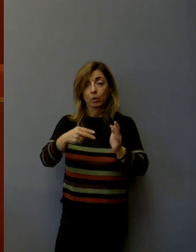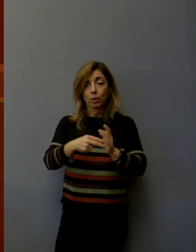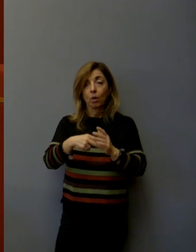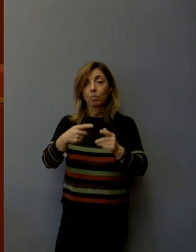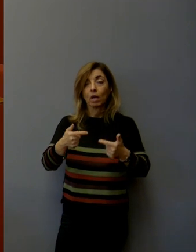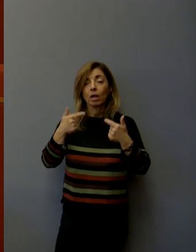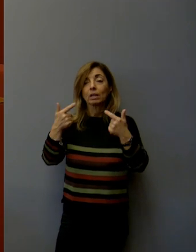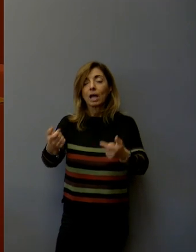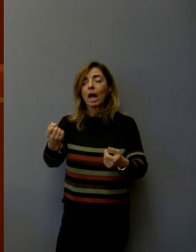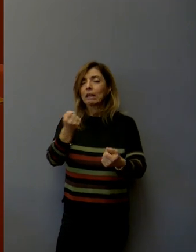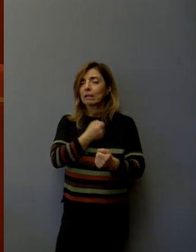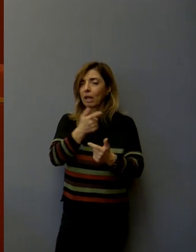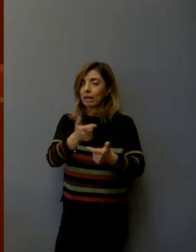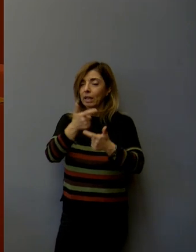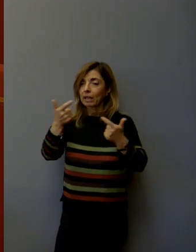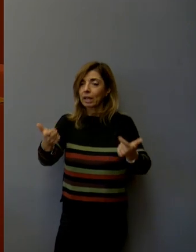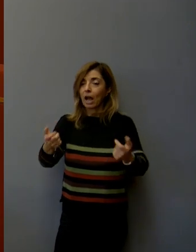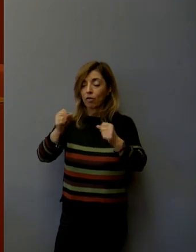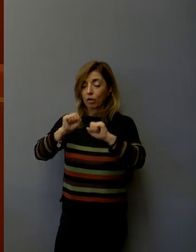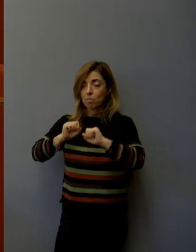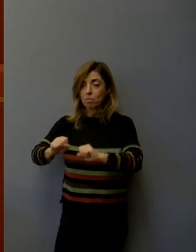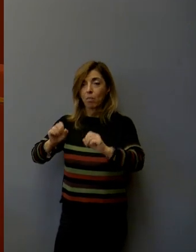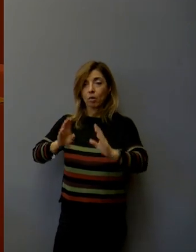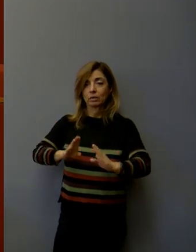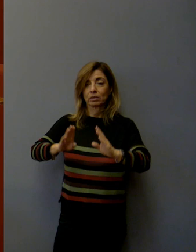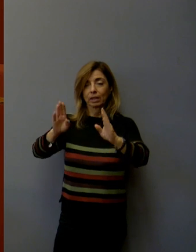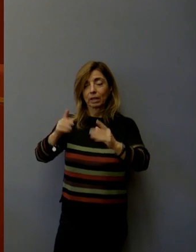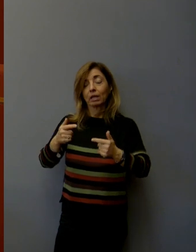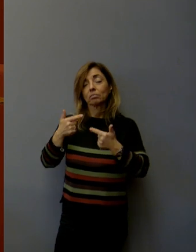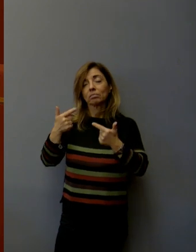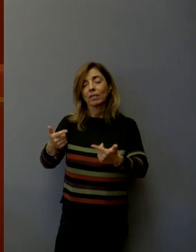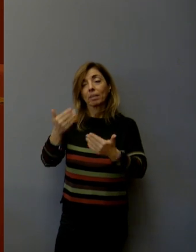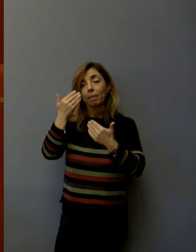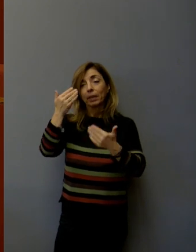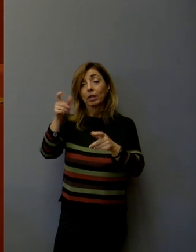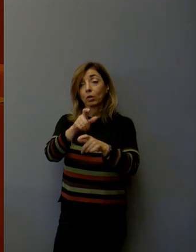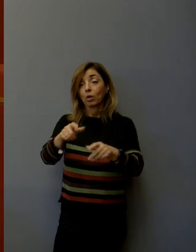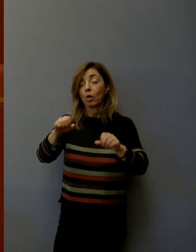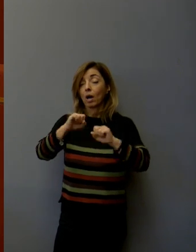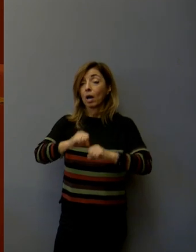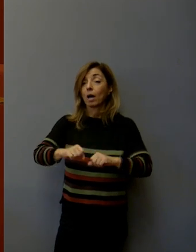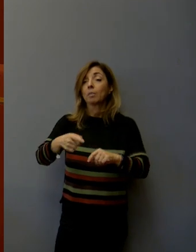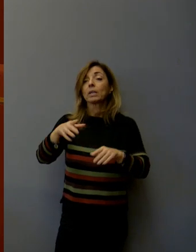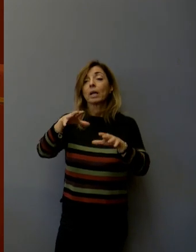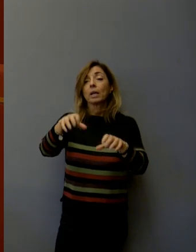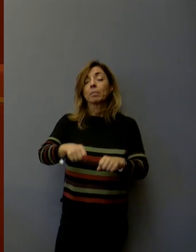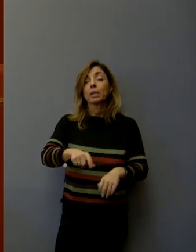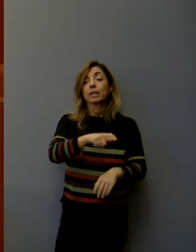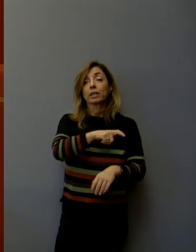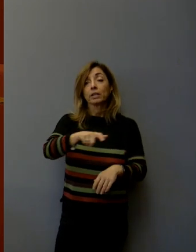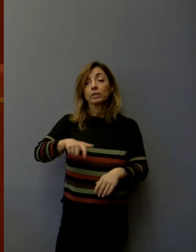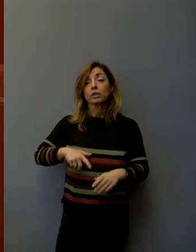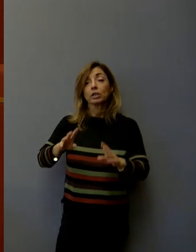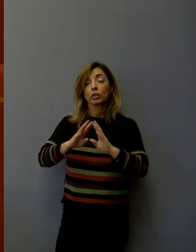pertinenze boxe e mettendo a rischio la sicurezza di abitanti si impegna il Sindaco la Giunta individuare nell'ambito del triennale dei lavori pubblici alle risorse